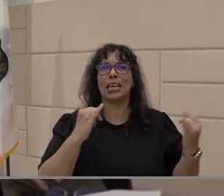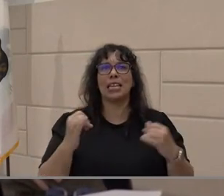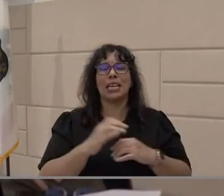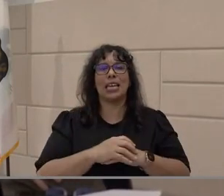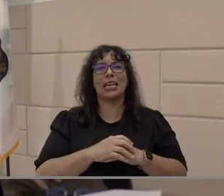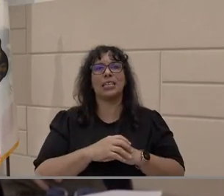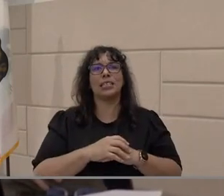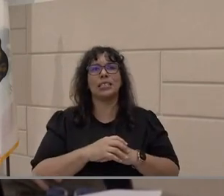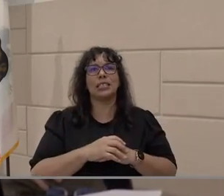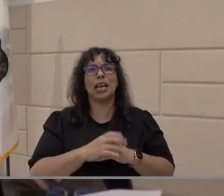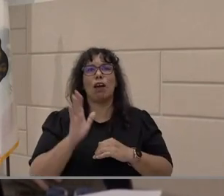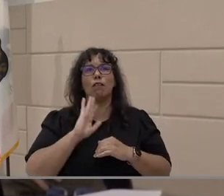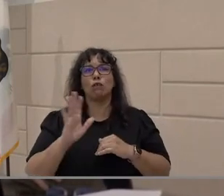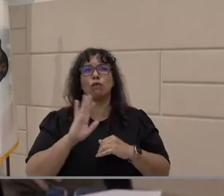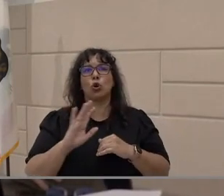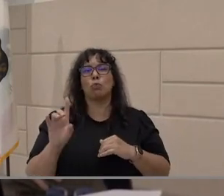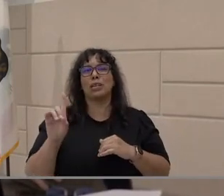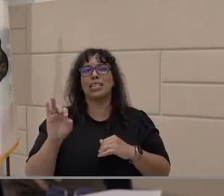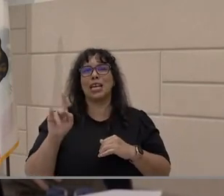យើង